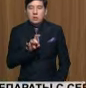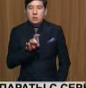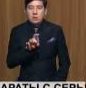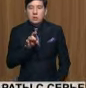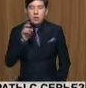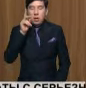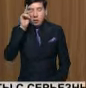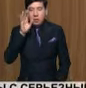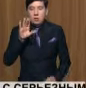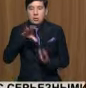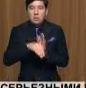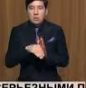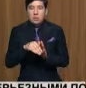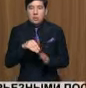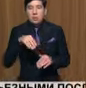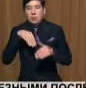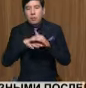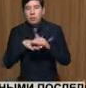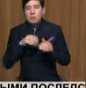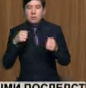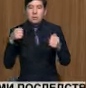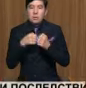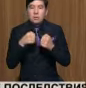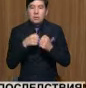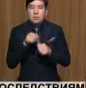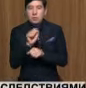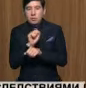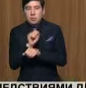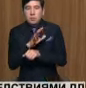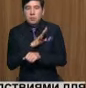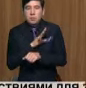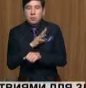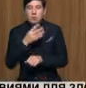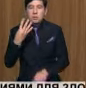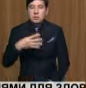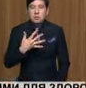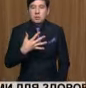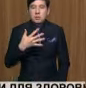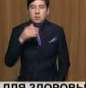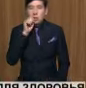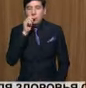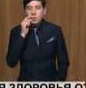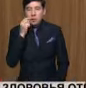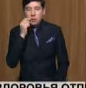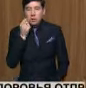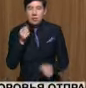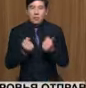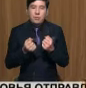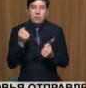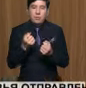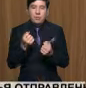по своей неосторожности попал под колеса автомобиля, которым управлял 45-летний водитель. В результате